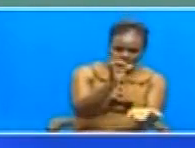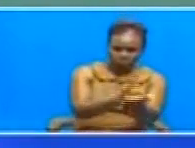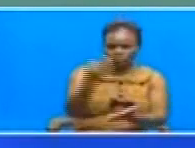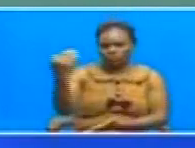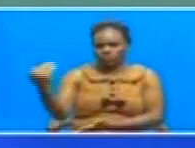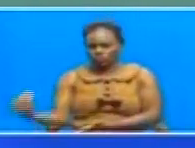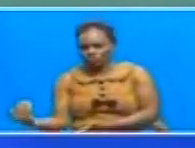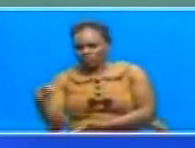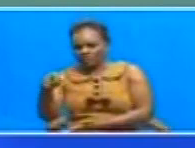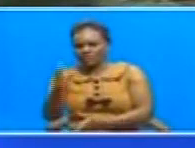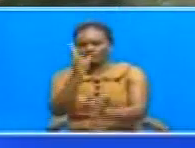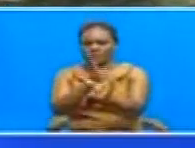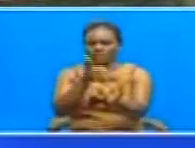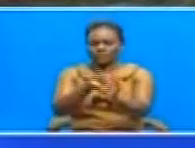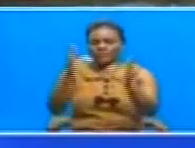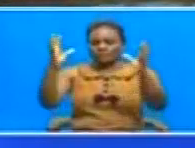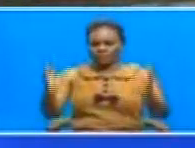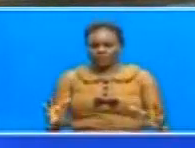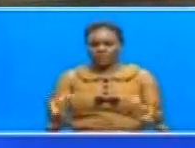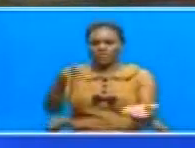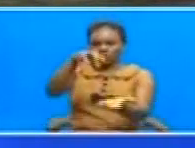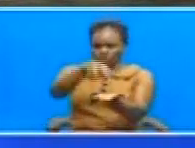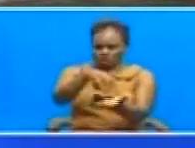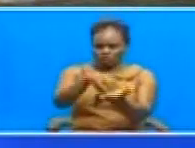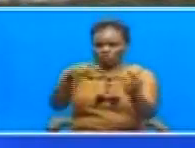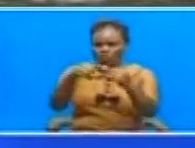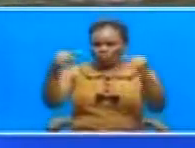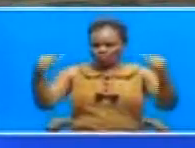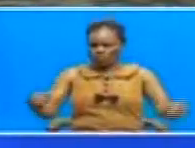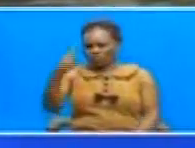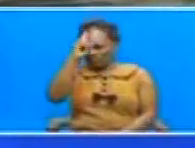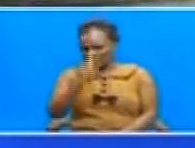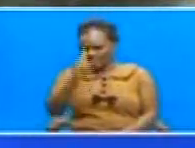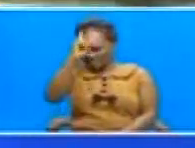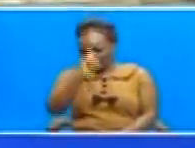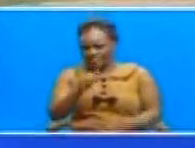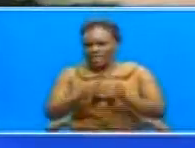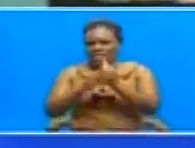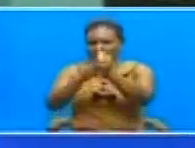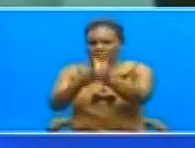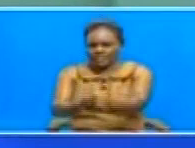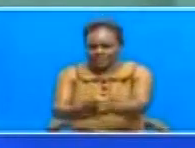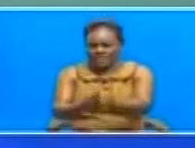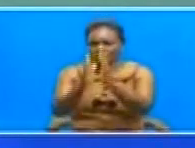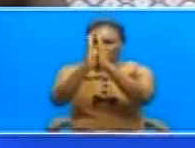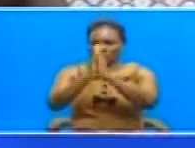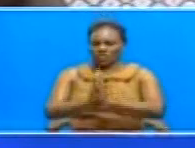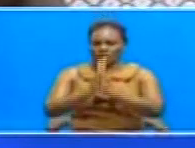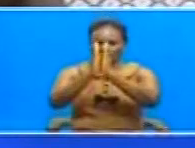wenzao kuwa washirika wakuu katika kisa hicho kinachopingwa kwa juhudi kubwa zaidi na viongozi wa kidini humu